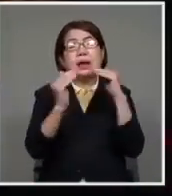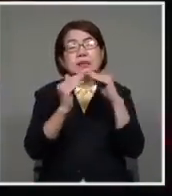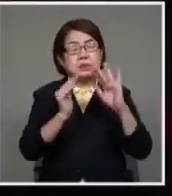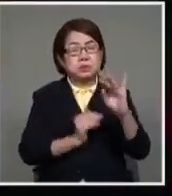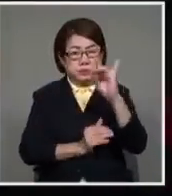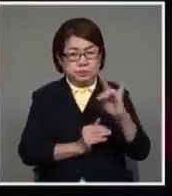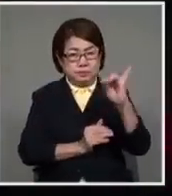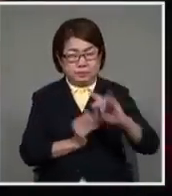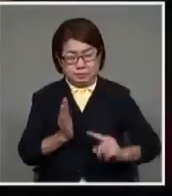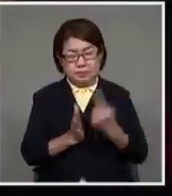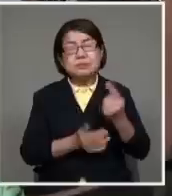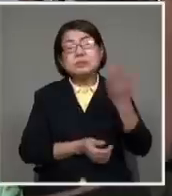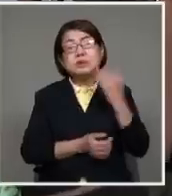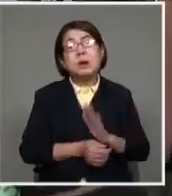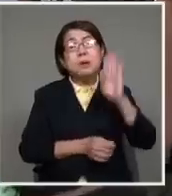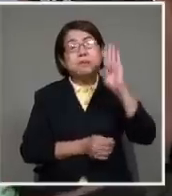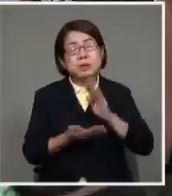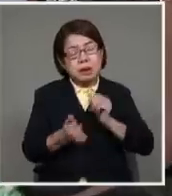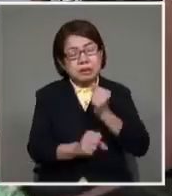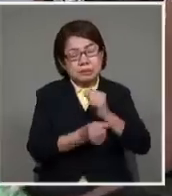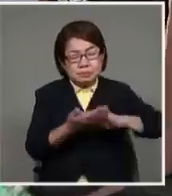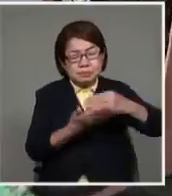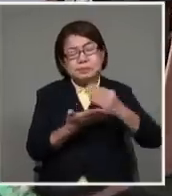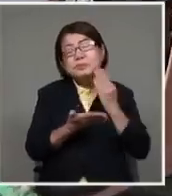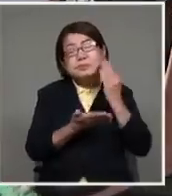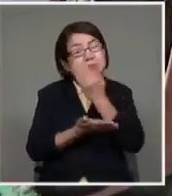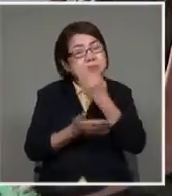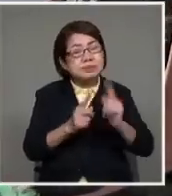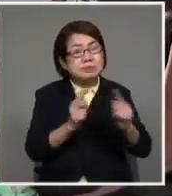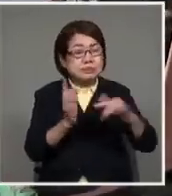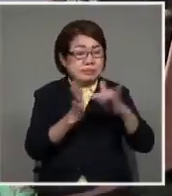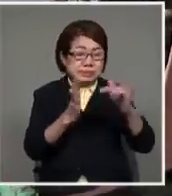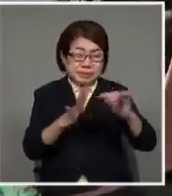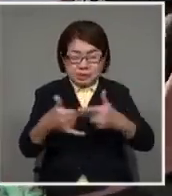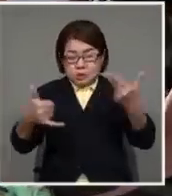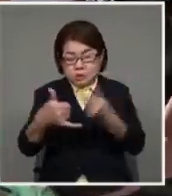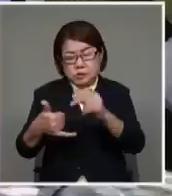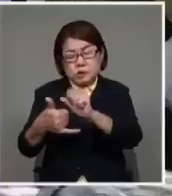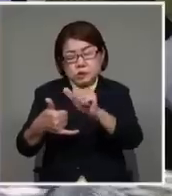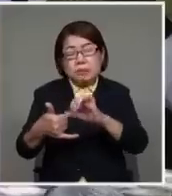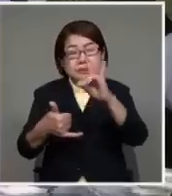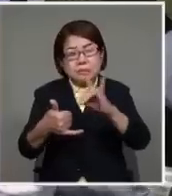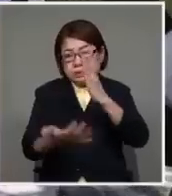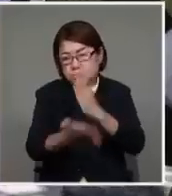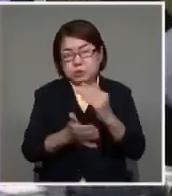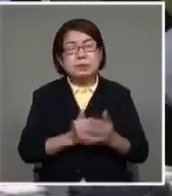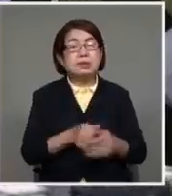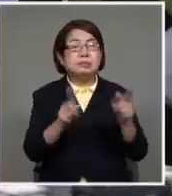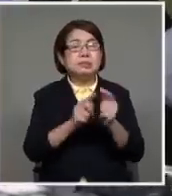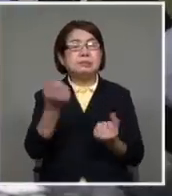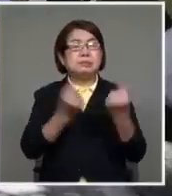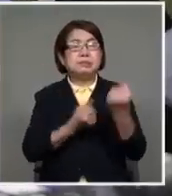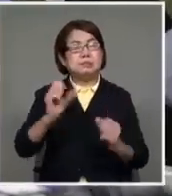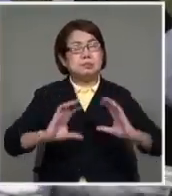เปลี่ยนให้บริษัทเครื่องสำอางต่างๆยุติการทดลองสารเคมีกับสัตว์รวมไปถึงการให้บริษัทยานยนต์ยุติการใช้ซากสัตว์มาเป็